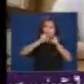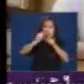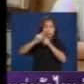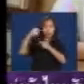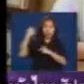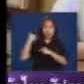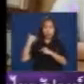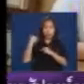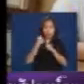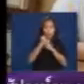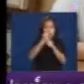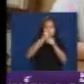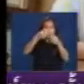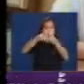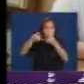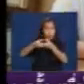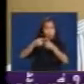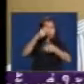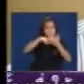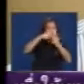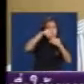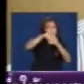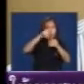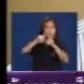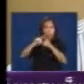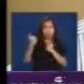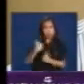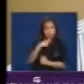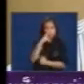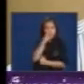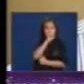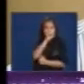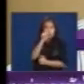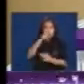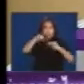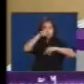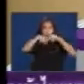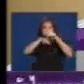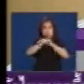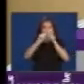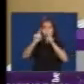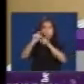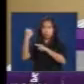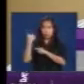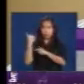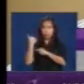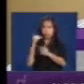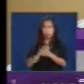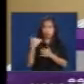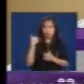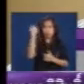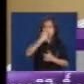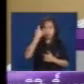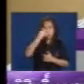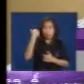เริ่มขยับตัวที่จะเปิดรับทายผลการเลือกตั้งจริง เราจับตามองอยู่นะครับทั้งโต๊ะพนันบอลทั้งเจ้ามือหวยใต้ดินตอนนี้เ